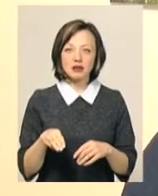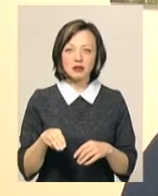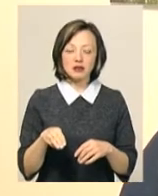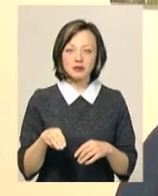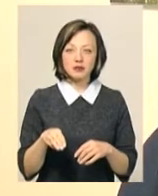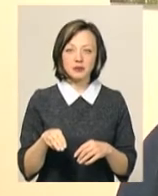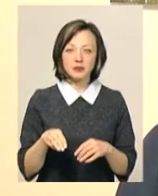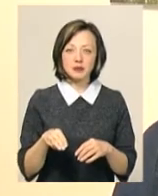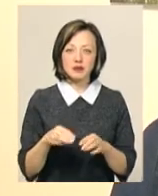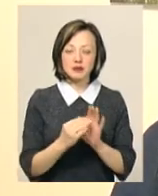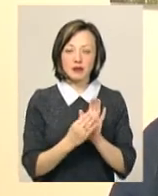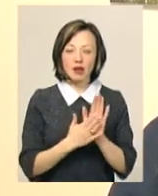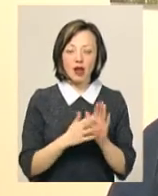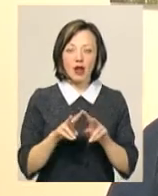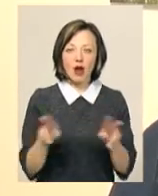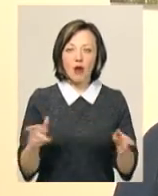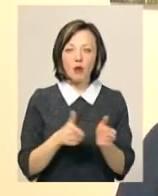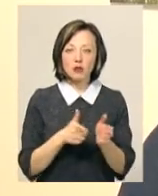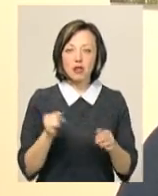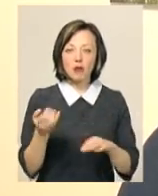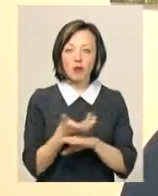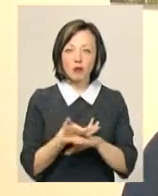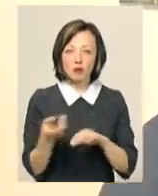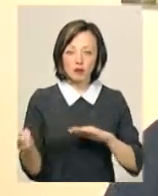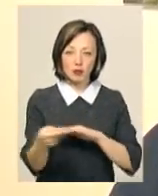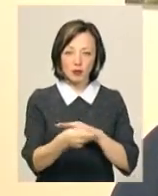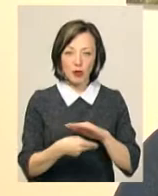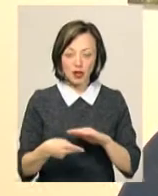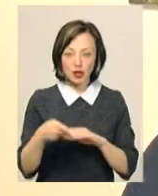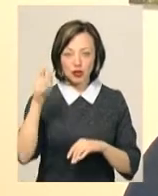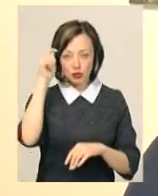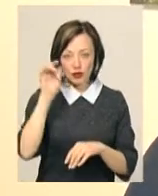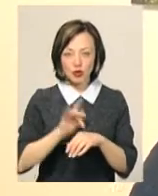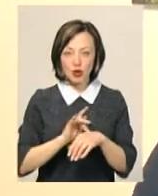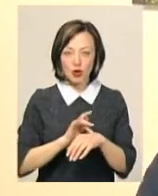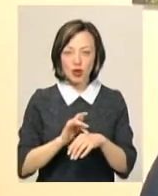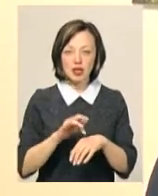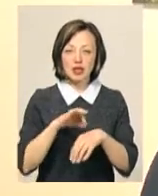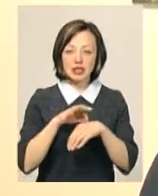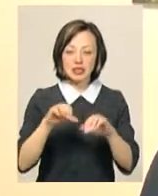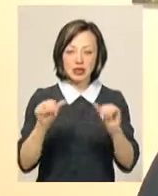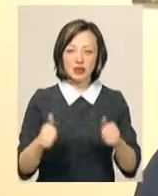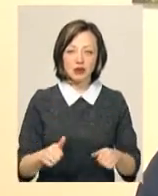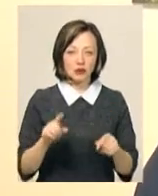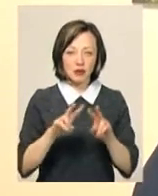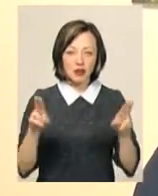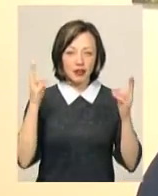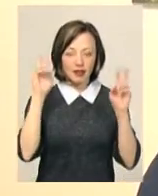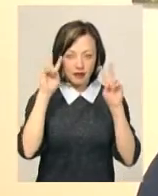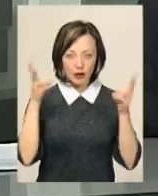як гомосексуалізм та порнографічна пропаганда. Чоловіче оголене тіло покривалося такою пеленою